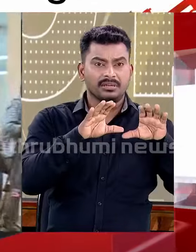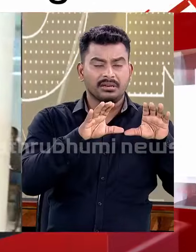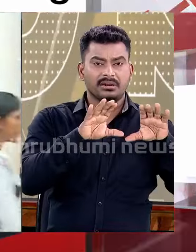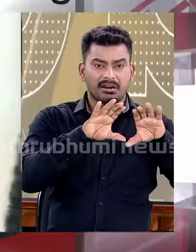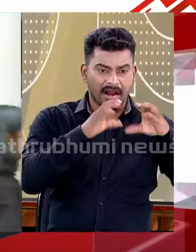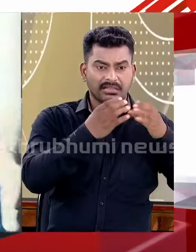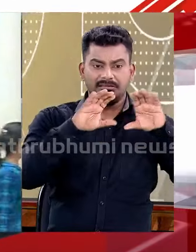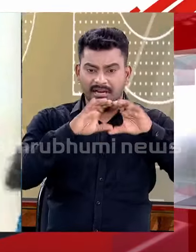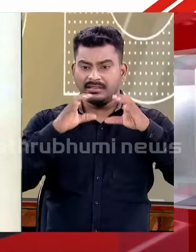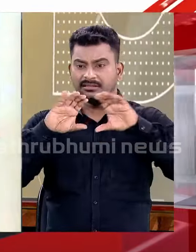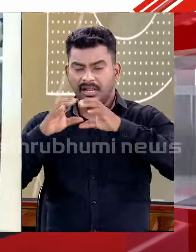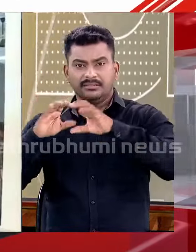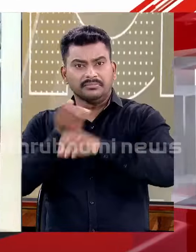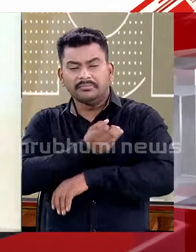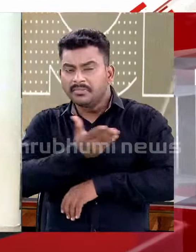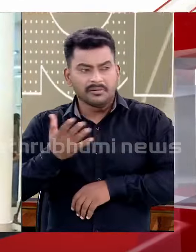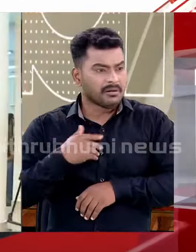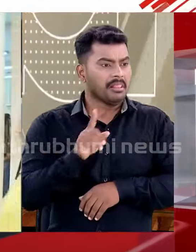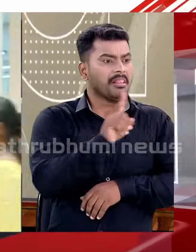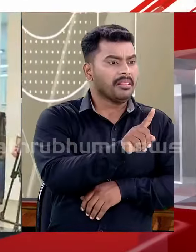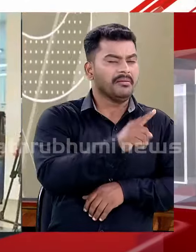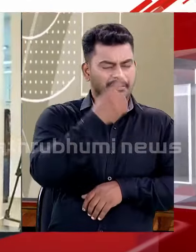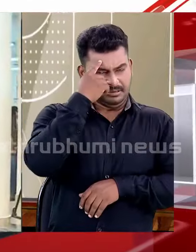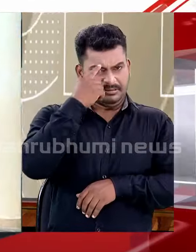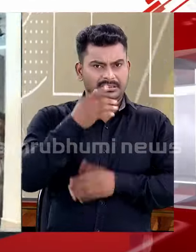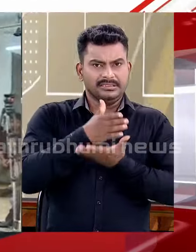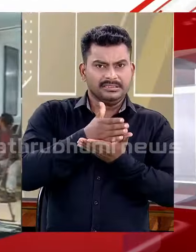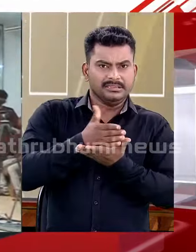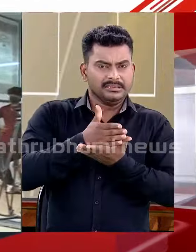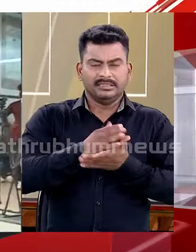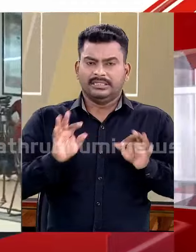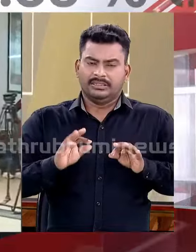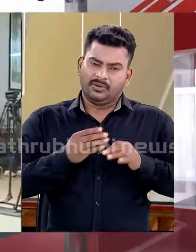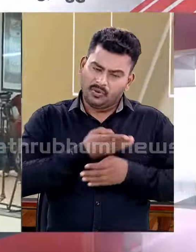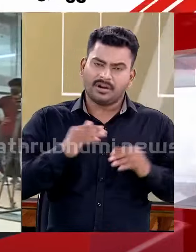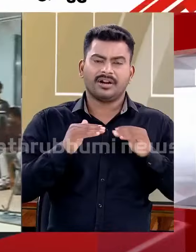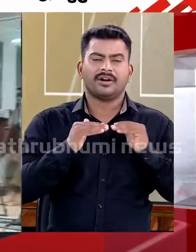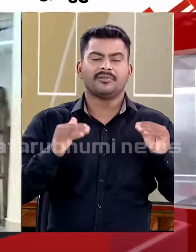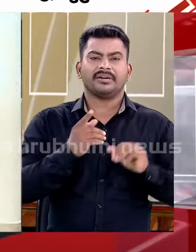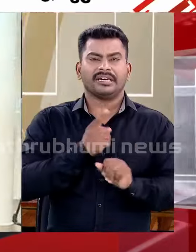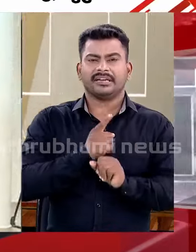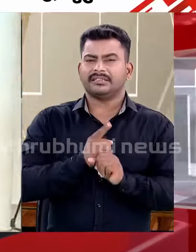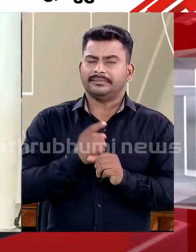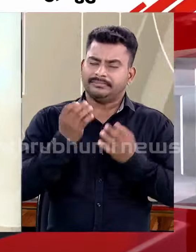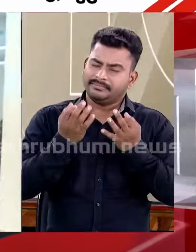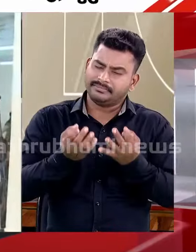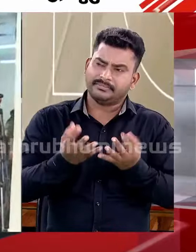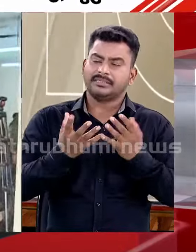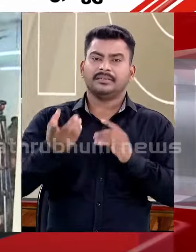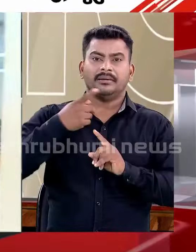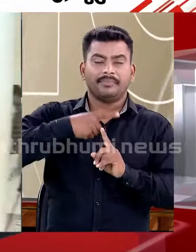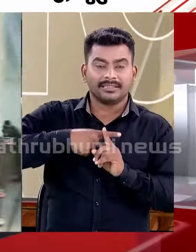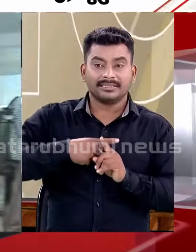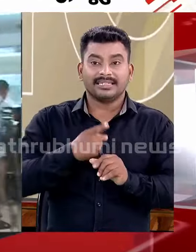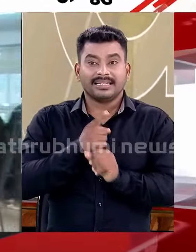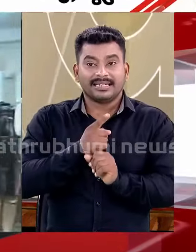ഗ്രൂപ്പിലേക്ക് പോയാൽ അവരോടാണോ സ്നേഹമെന്ന് തോന്നും എന്നുള്ള രീതിയിൽ, അത്തരത്തിൽ അത്രമാത്രം അധ്യാപനം മികച്ചതാണെന്ന് എനിക്ക് തോന്നുന്നുണ്ട്. അതിനപ്പുറത്തേക്ക് അധ്യാപകർ കുട്ടികളുമായി